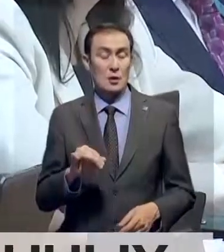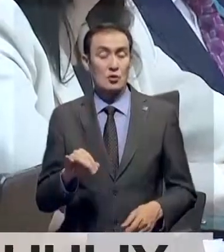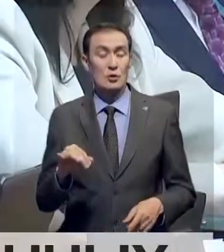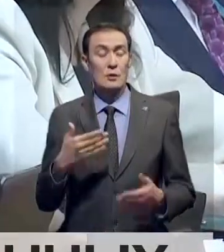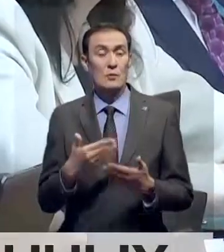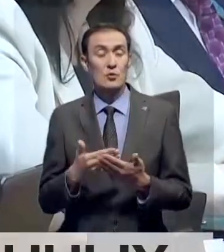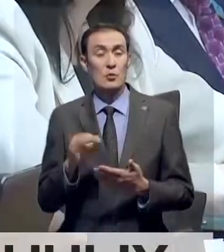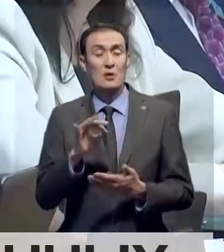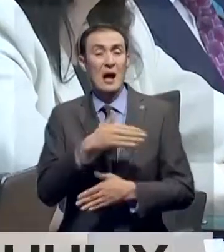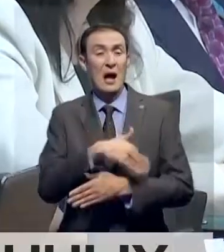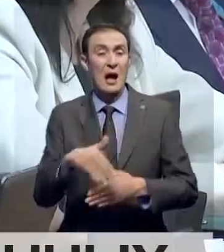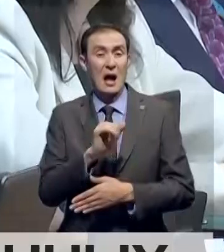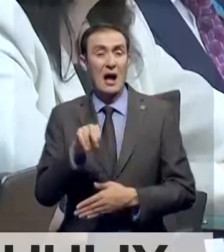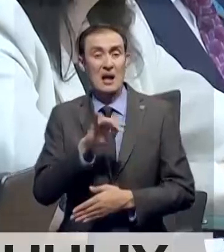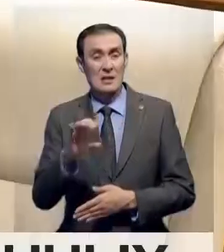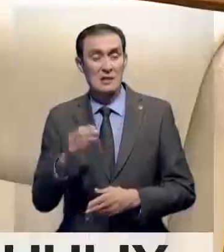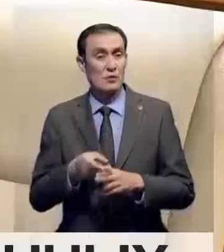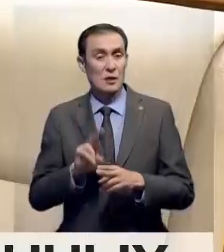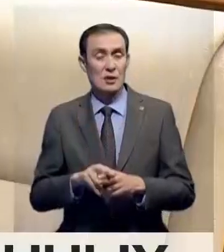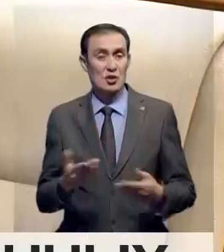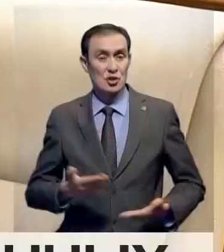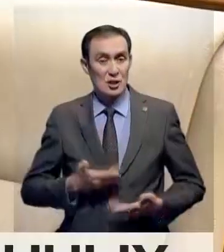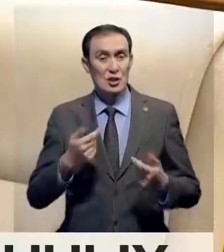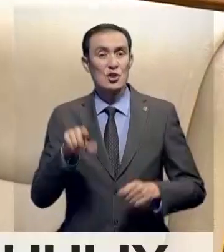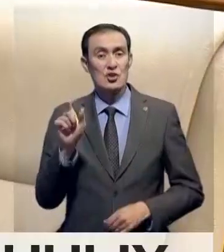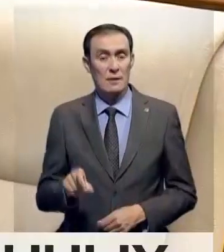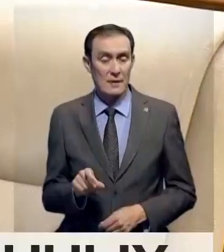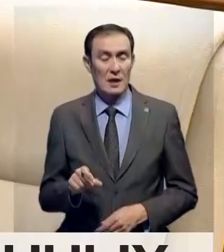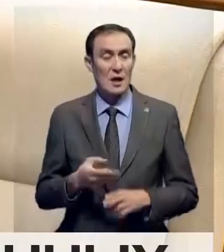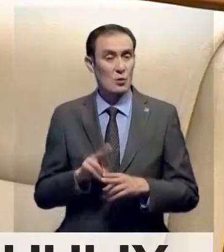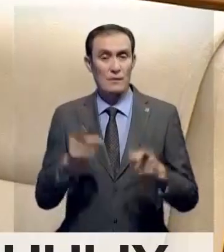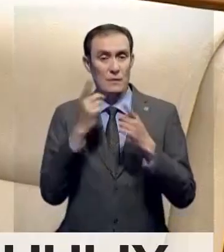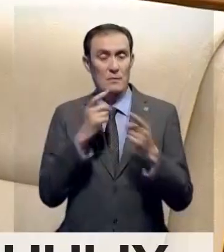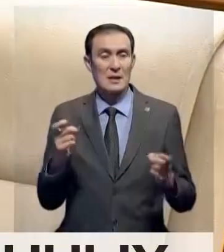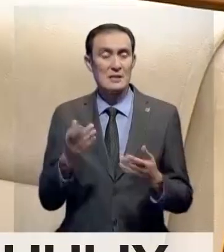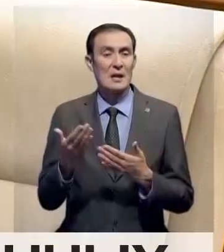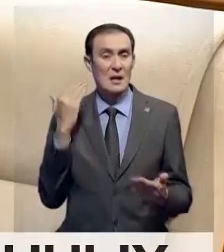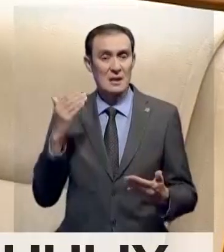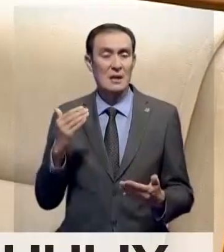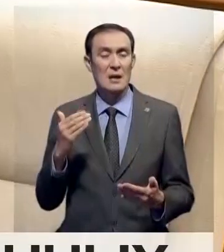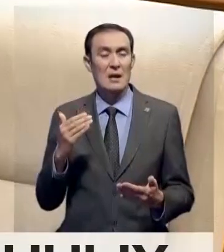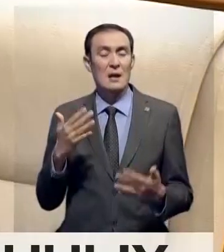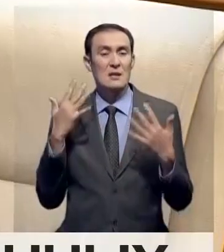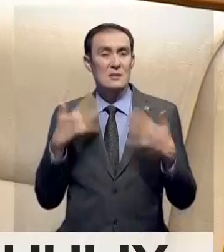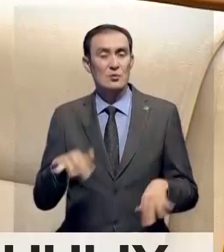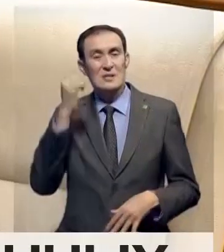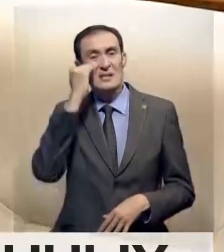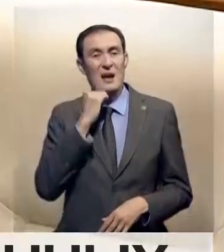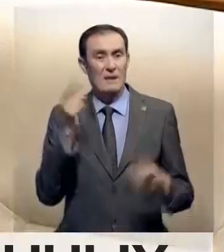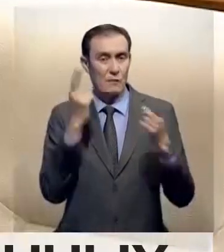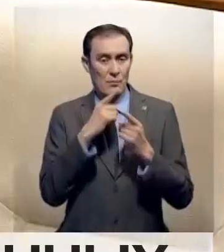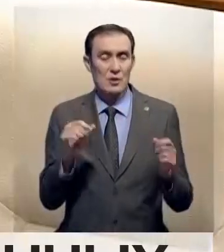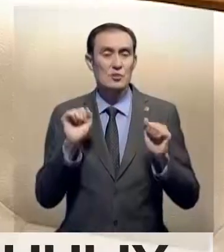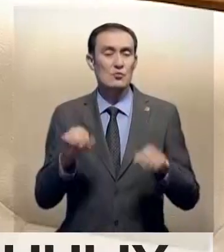что касается адресов, эта информация с ранее имевших место утечек, устаревшей информации,